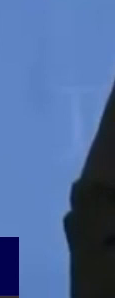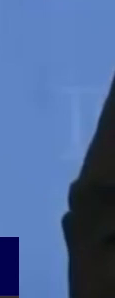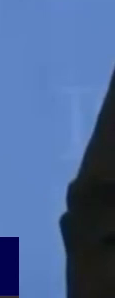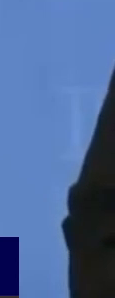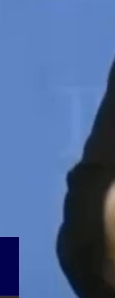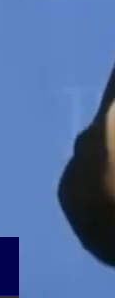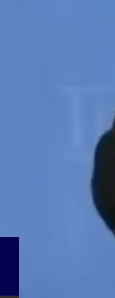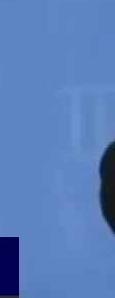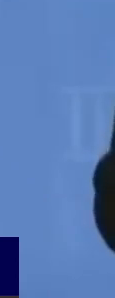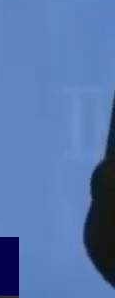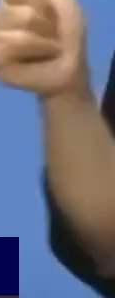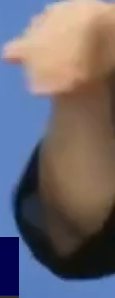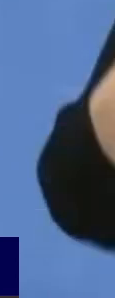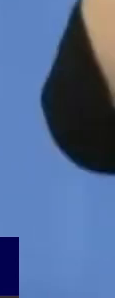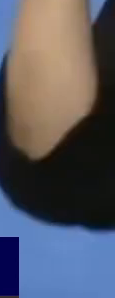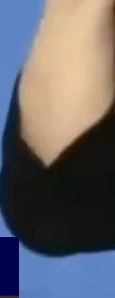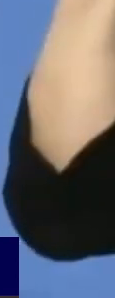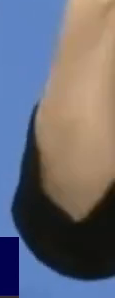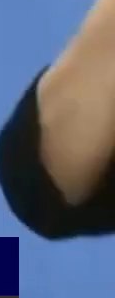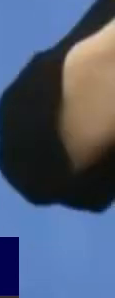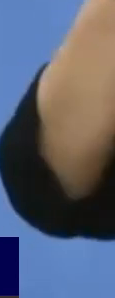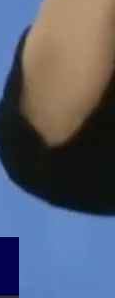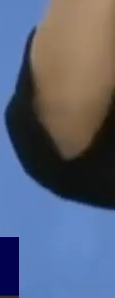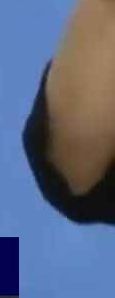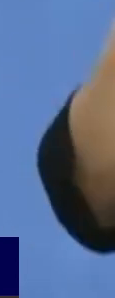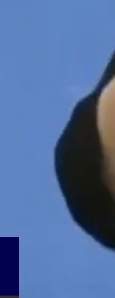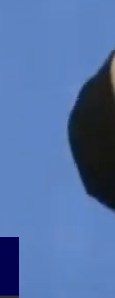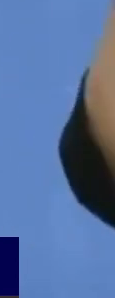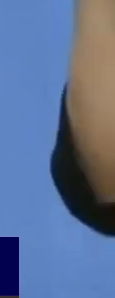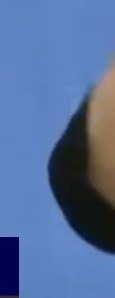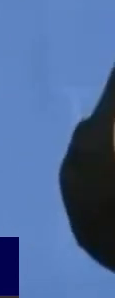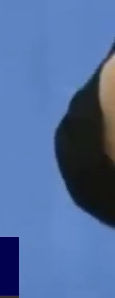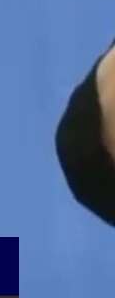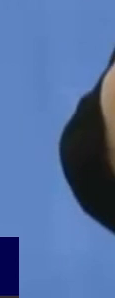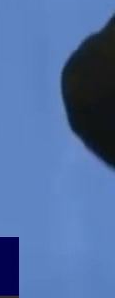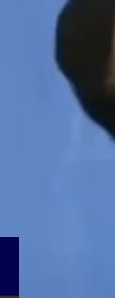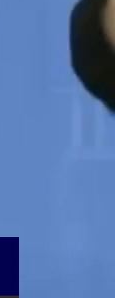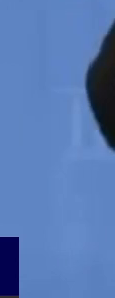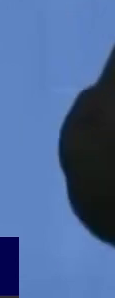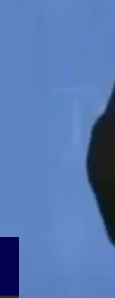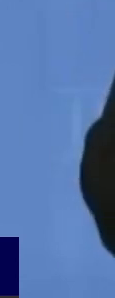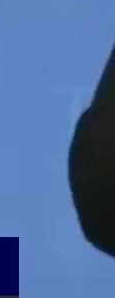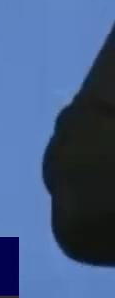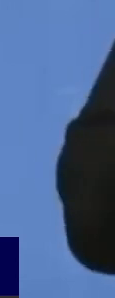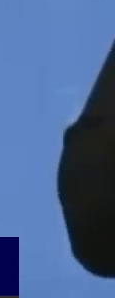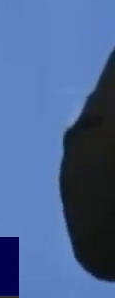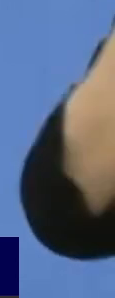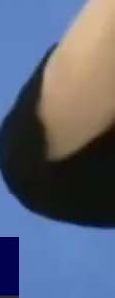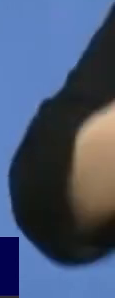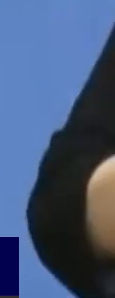이렇듯 본인이 국민들께 직접 약속한 5대, 7대 인사 원칙을 거의 지키지